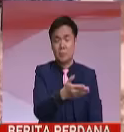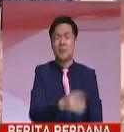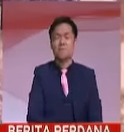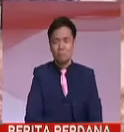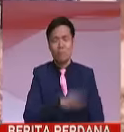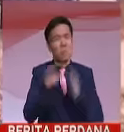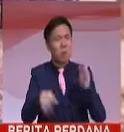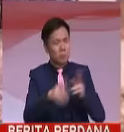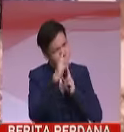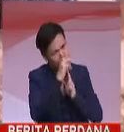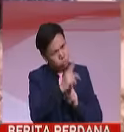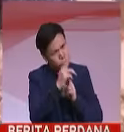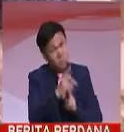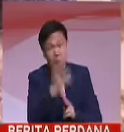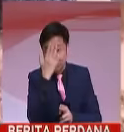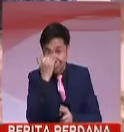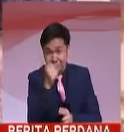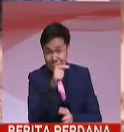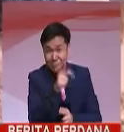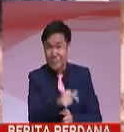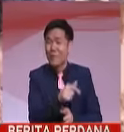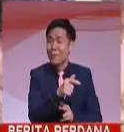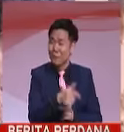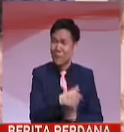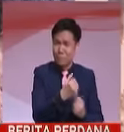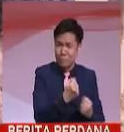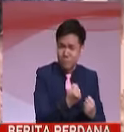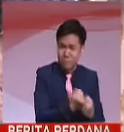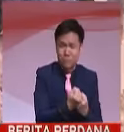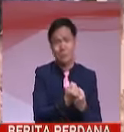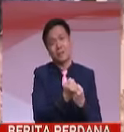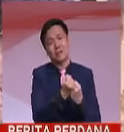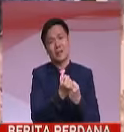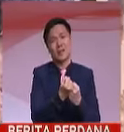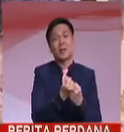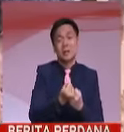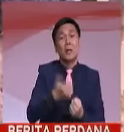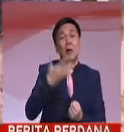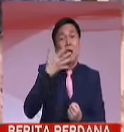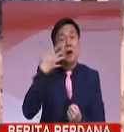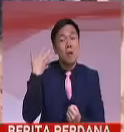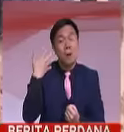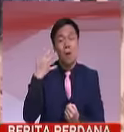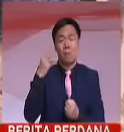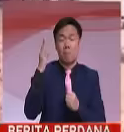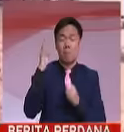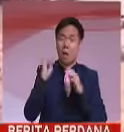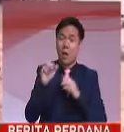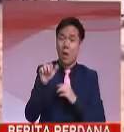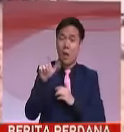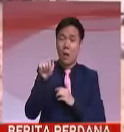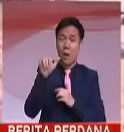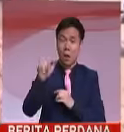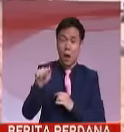disegani atas sumbangan besarnya termasuk membantu harimau Malaya kesukaan Olympic Munich 1972